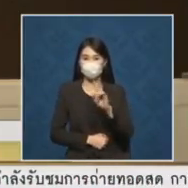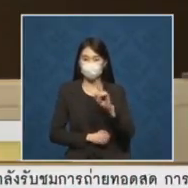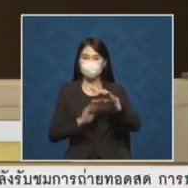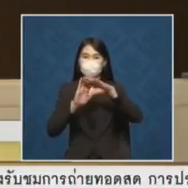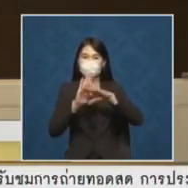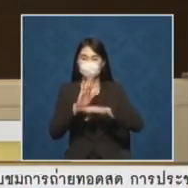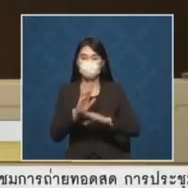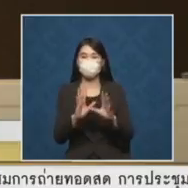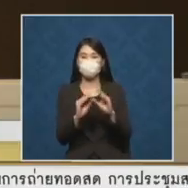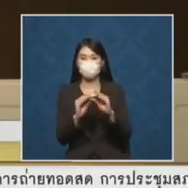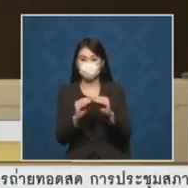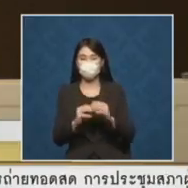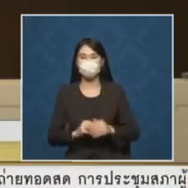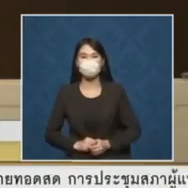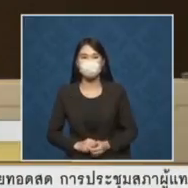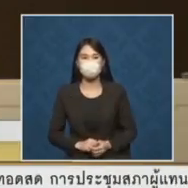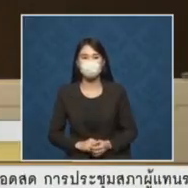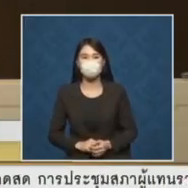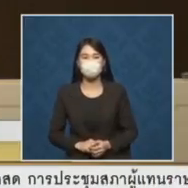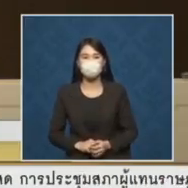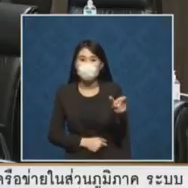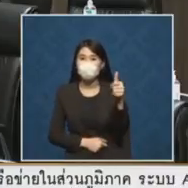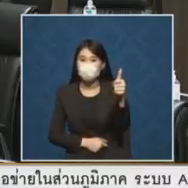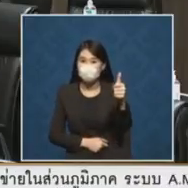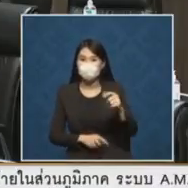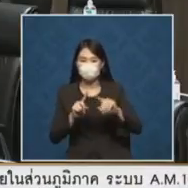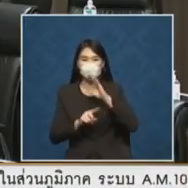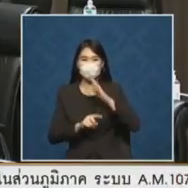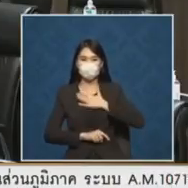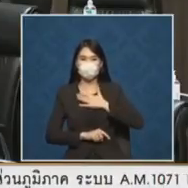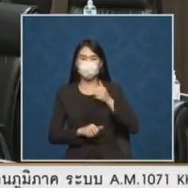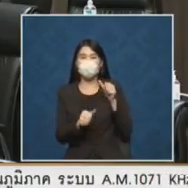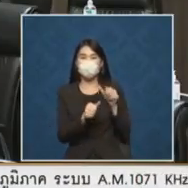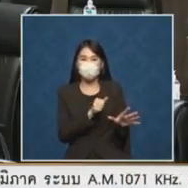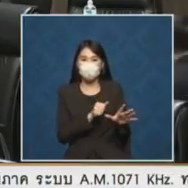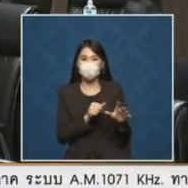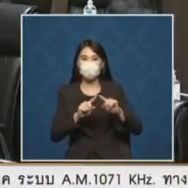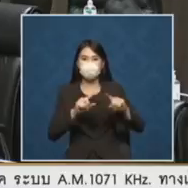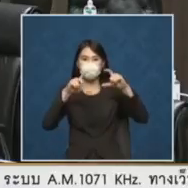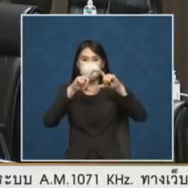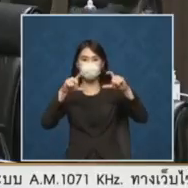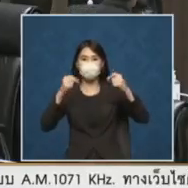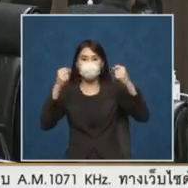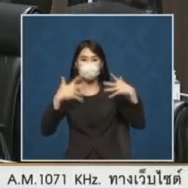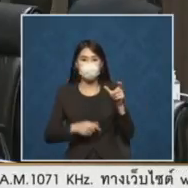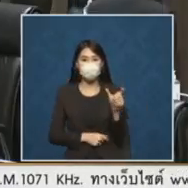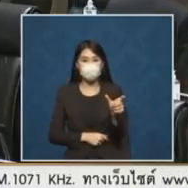องทำสภาล่มเนี่ยมันทำให้กฎหมายเนี่ยหลายฉบับเนี่ยนะครับคงค้างอยู่ในสภาเนี่ยใครรับผิดชอบล่ะ